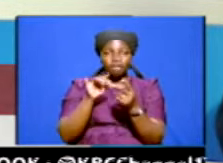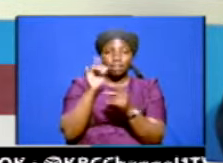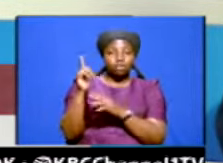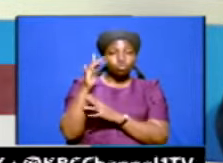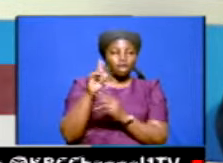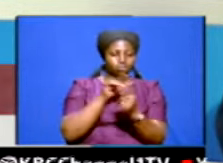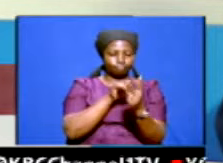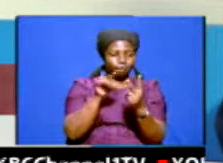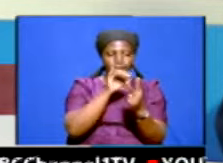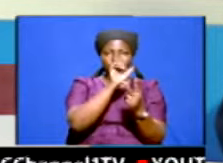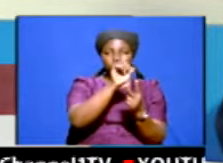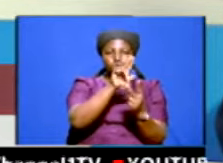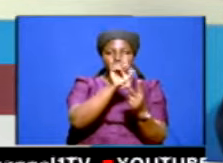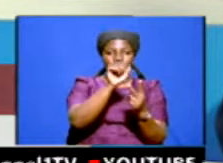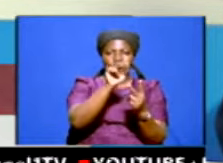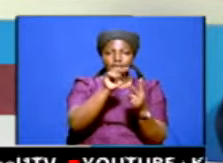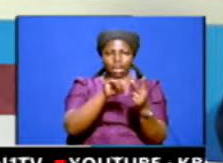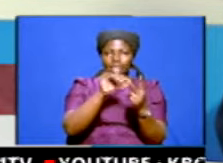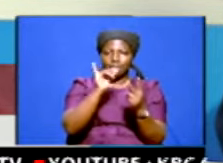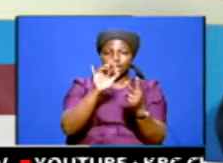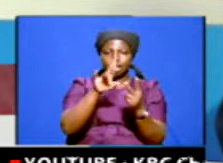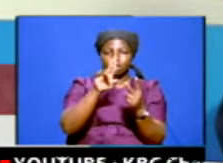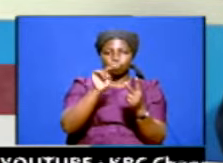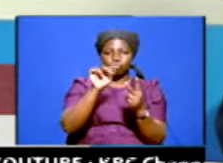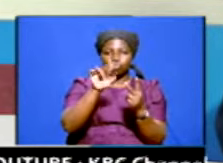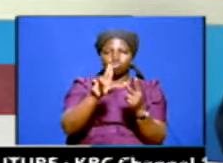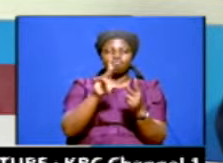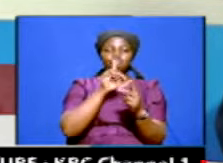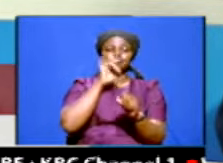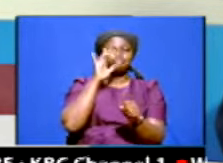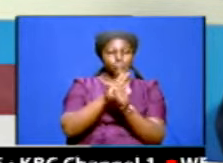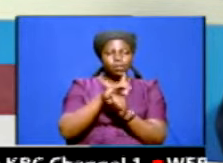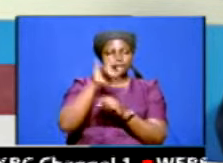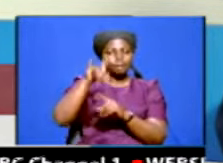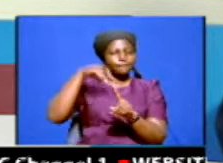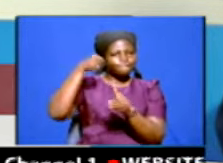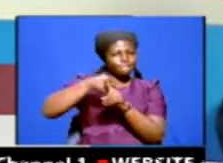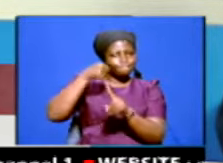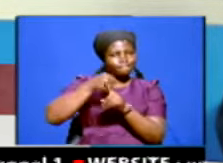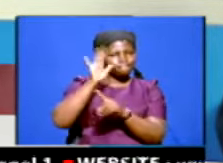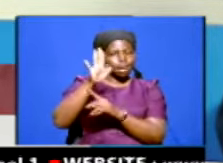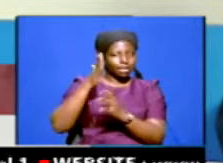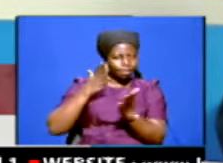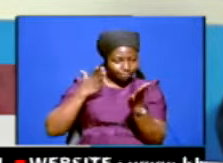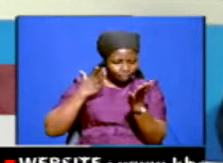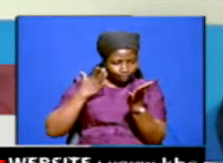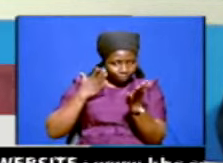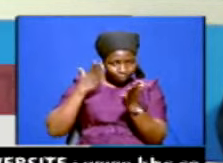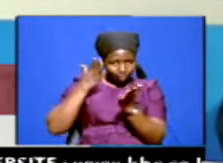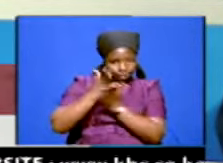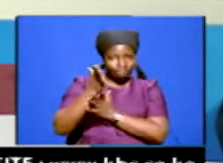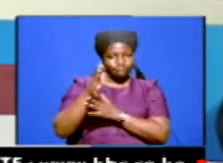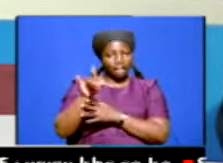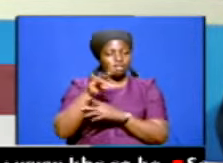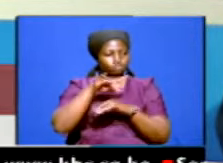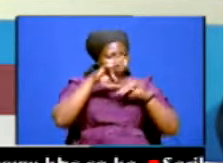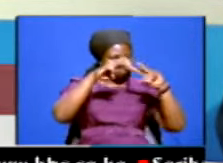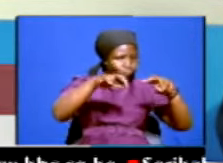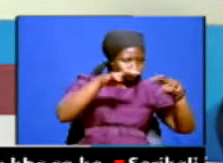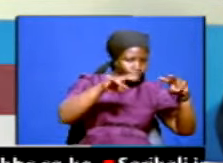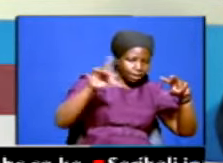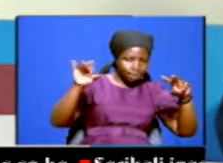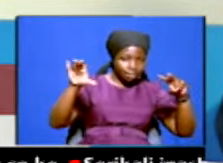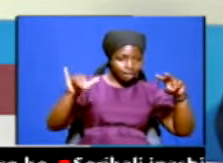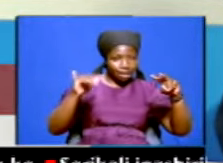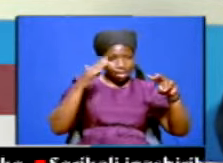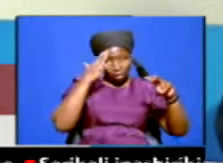dhamana yake. Mbunge huyo wa Madhera amekuwa akichunguzwa na maafisa wa DCI kuhusiana na zabuni zinazotiliwa shaka za kima cha shilingi